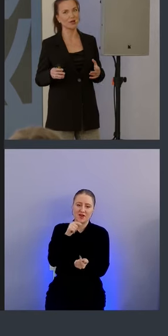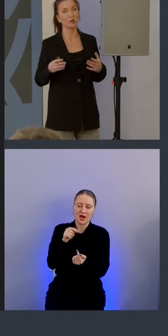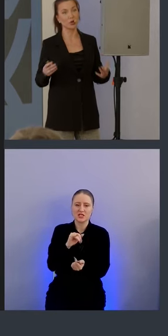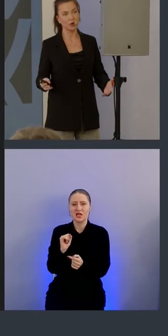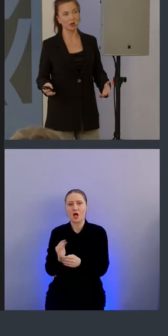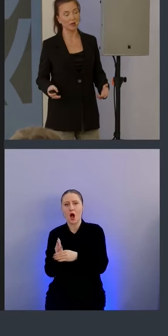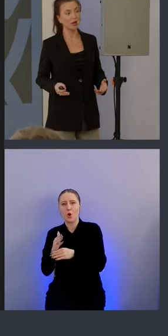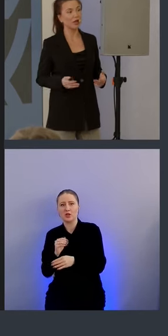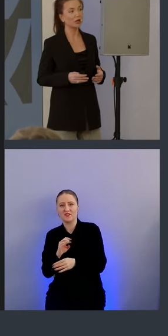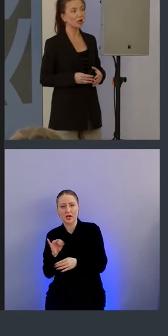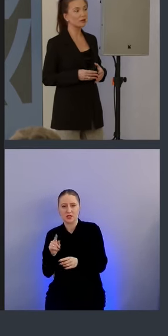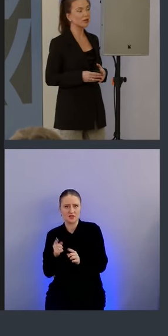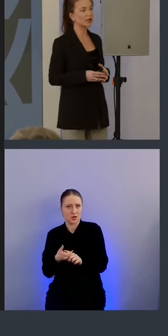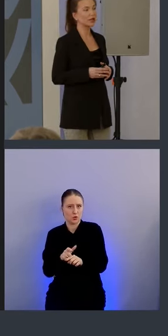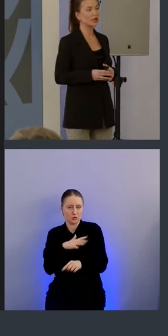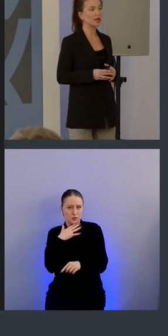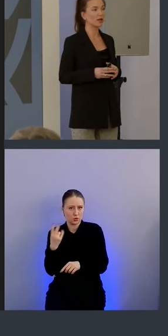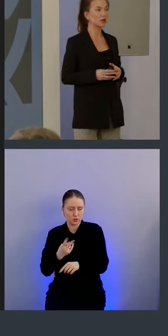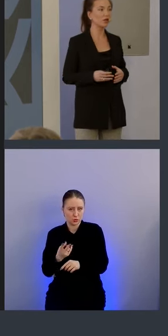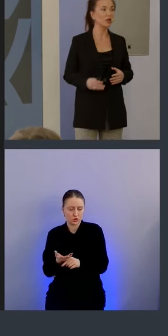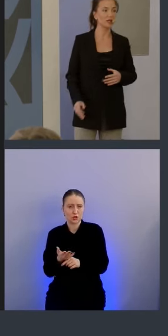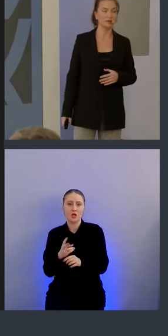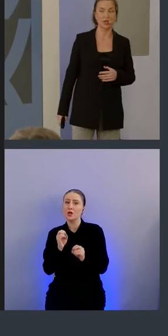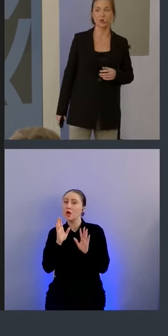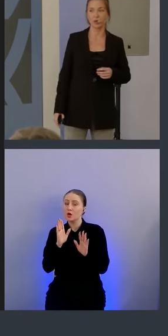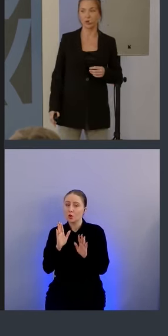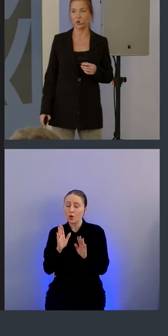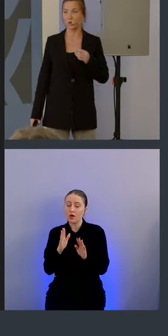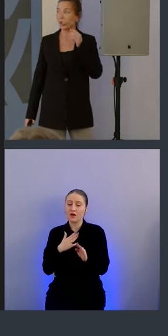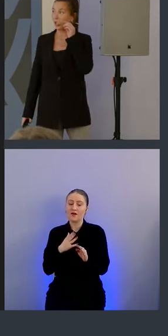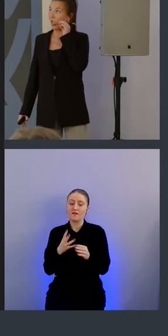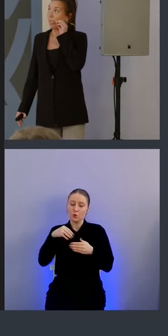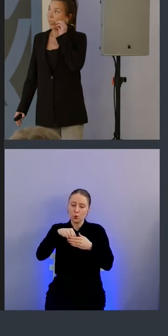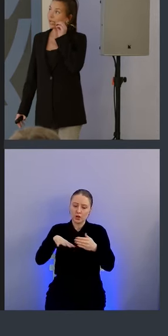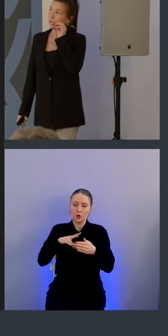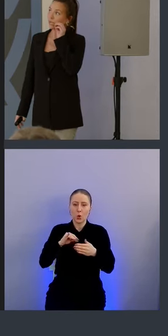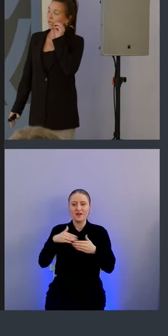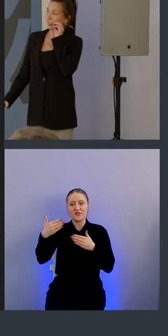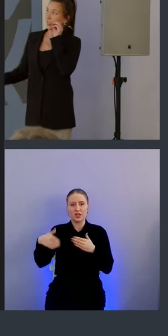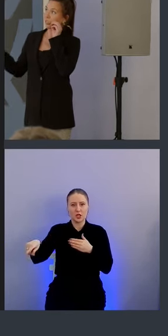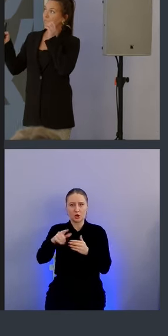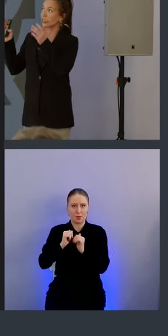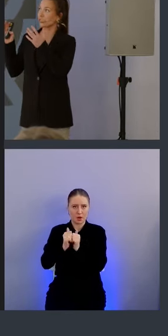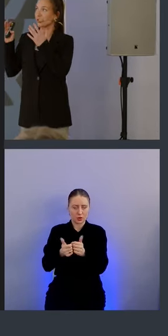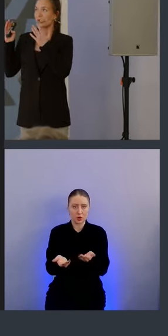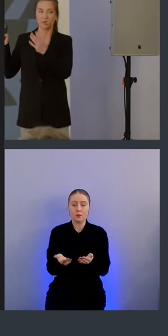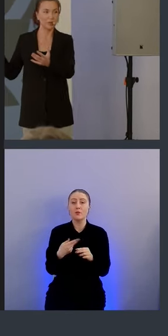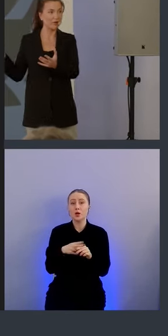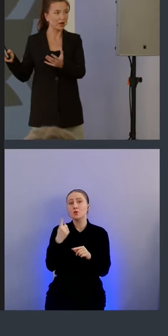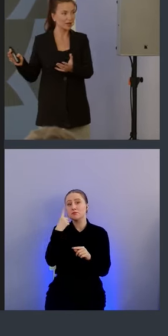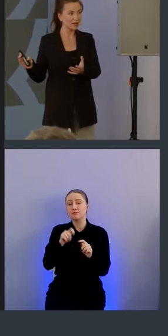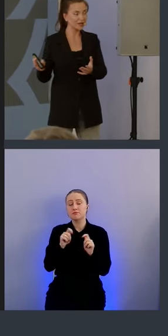нужна многим. И не только внутри экосистемы, но и нашим внешним партнерам. Поэтому был